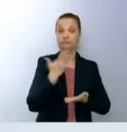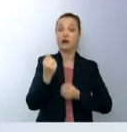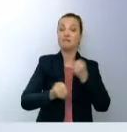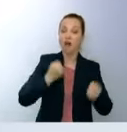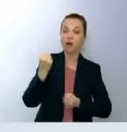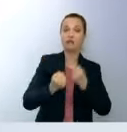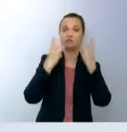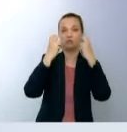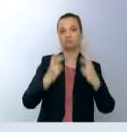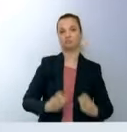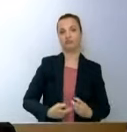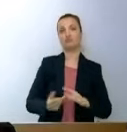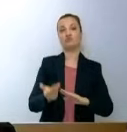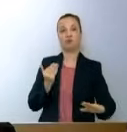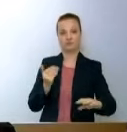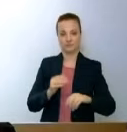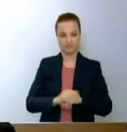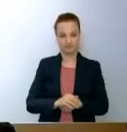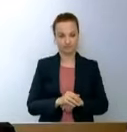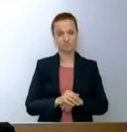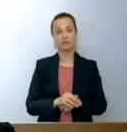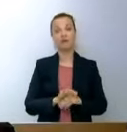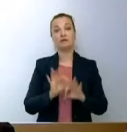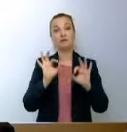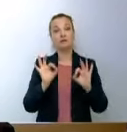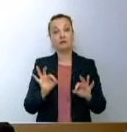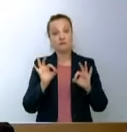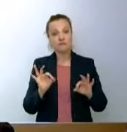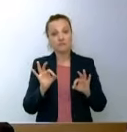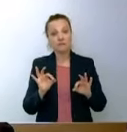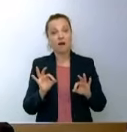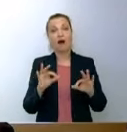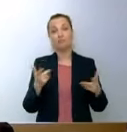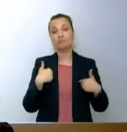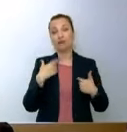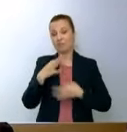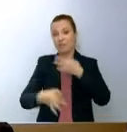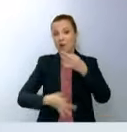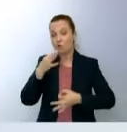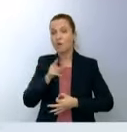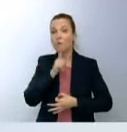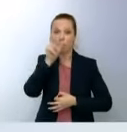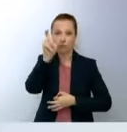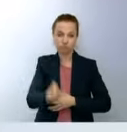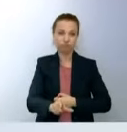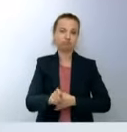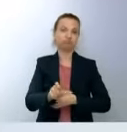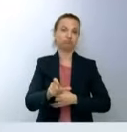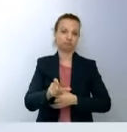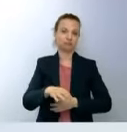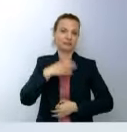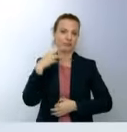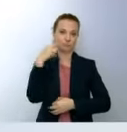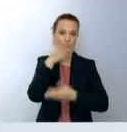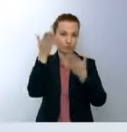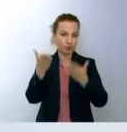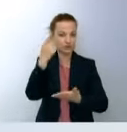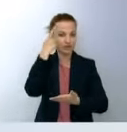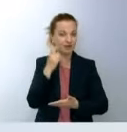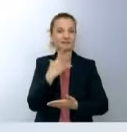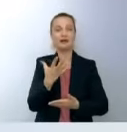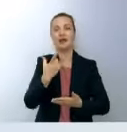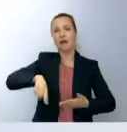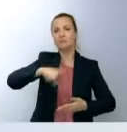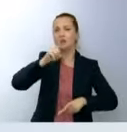ελλάδα κύριε πρόεδρε δυστυχώς πρέπει να σας πω ότι παρότι είμαστε μια μεσογειακή χώρα και θα έπρεπε κανονικά να λέμε ότι λόγω μεσογειακής